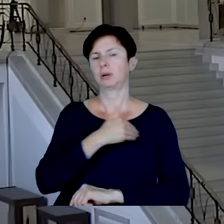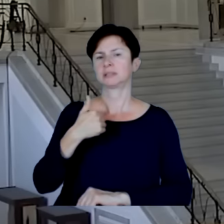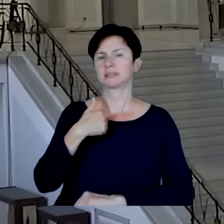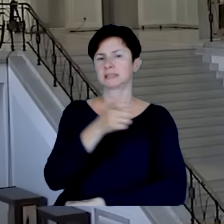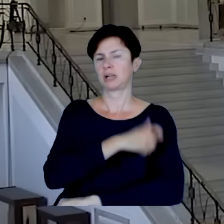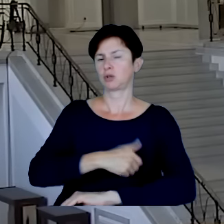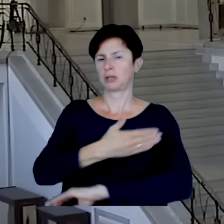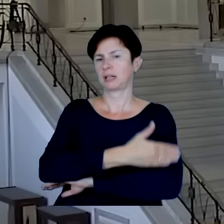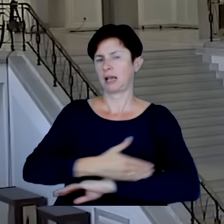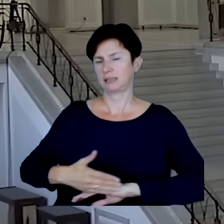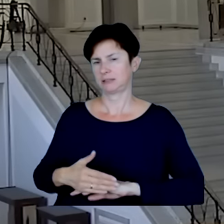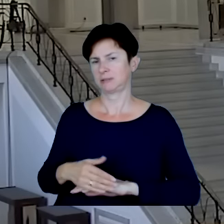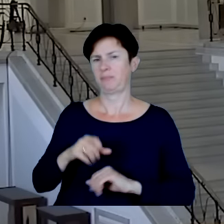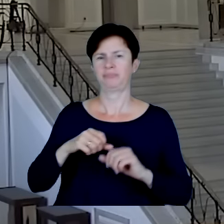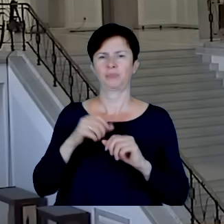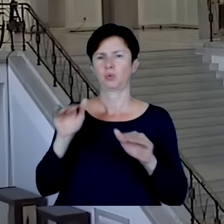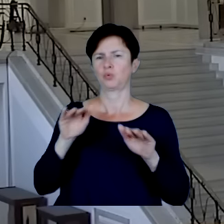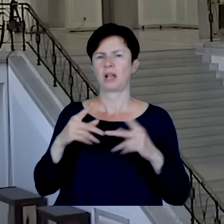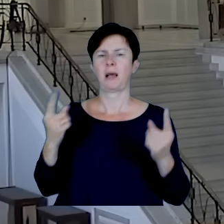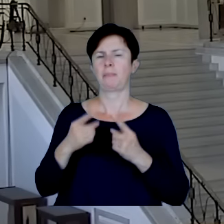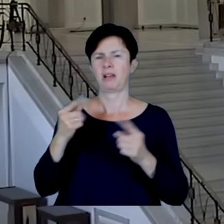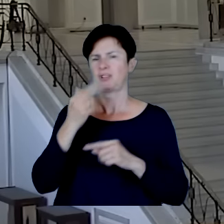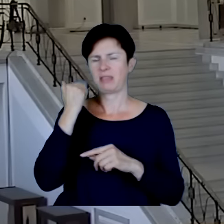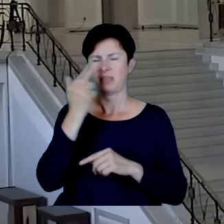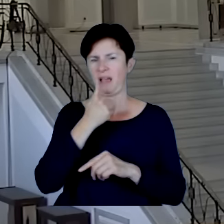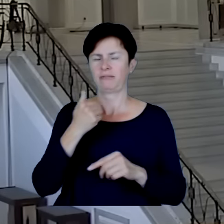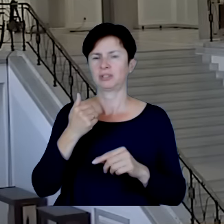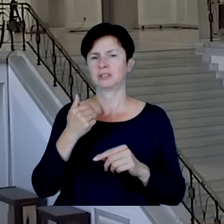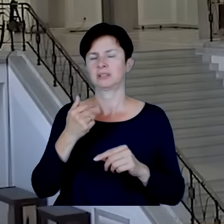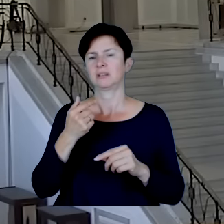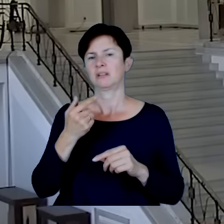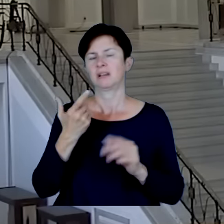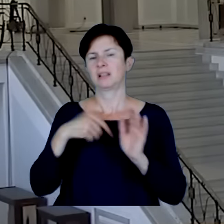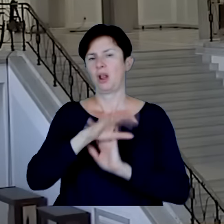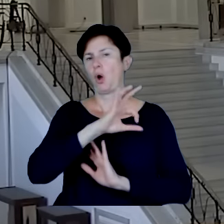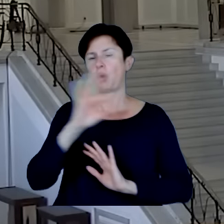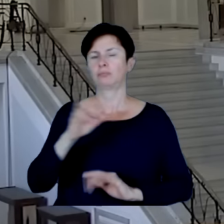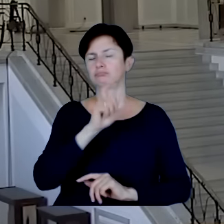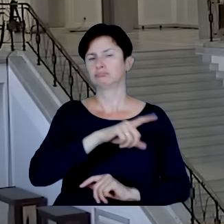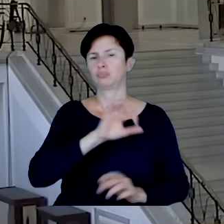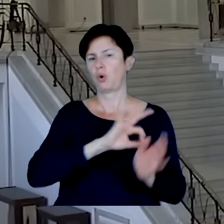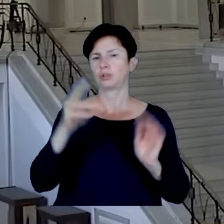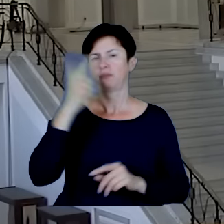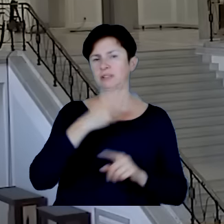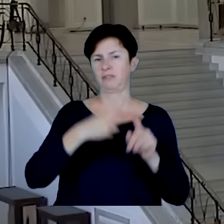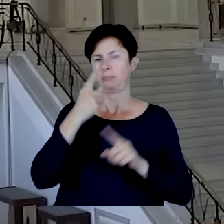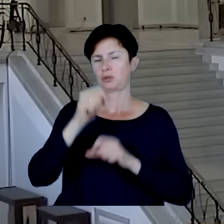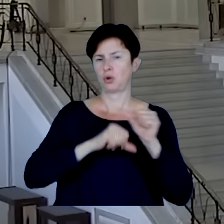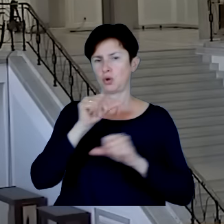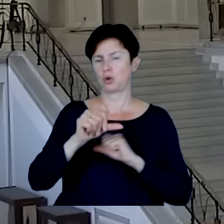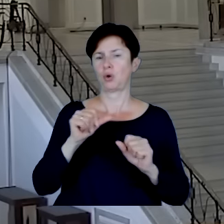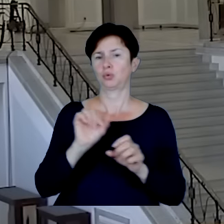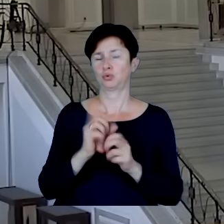granicznych. Taka spirala nienawiści, kampania nienawiści wobec tych, którzy od 2021 roku, kiedy zaogniła się